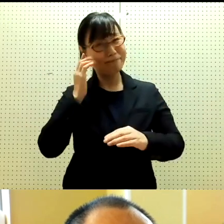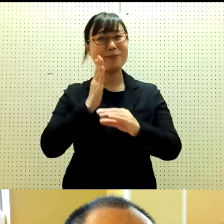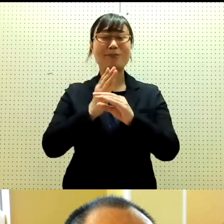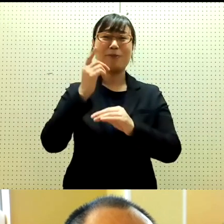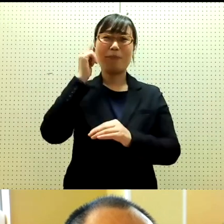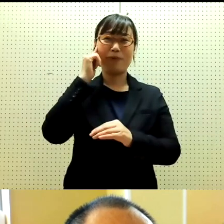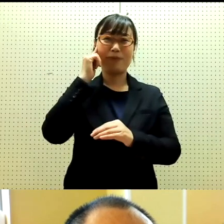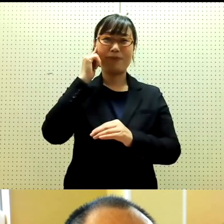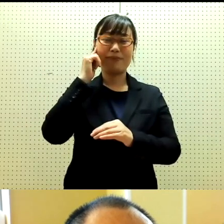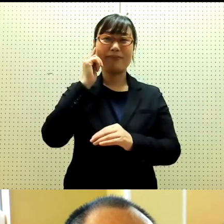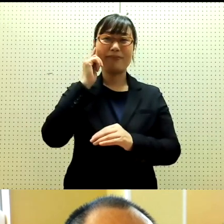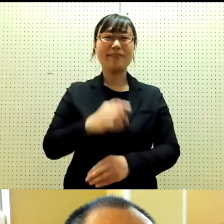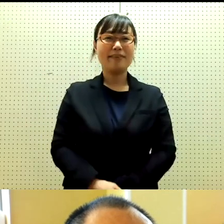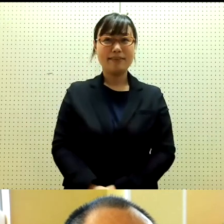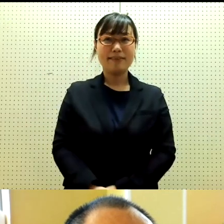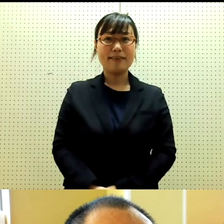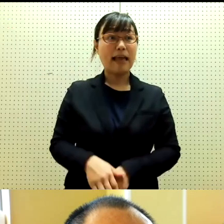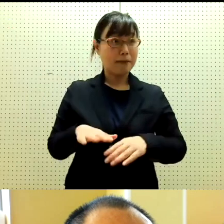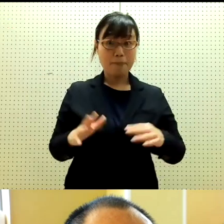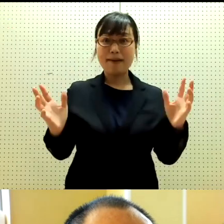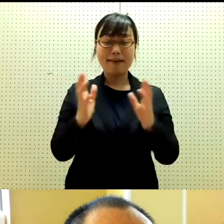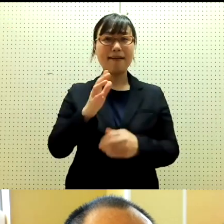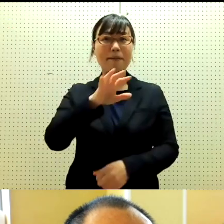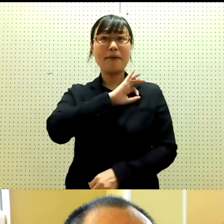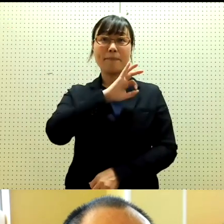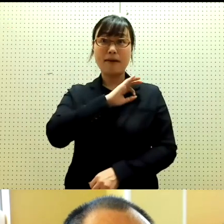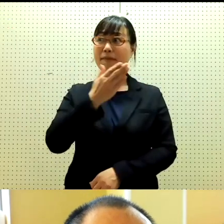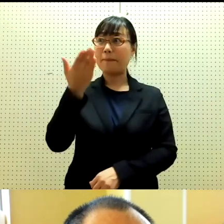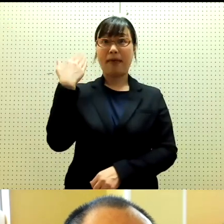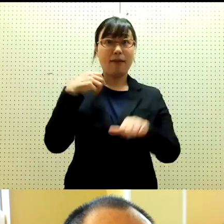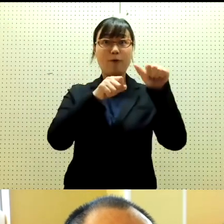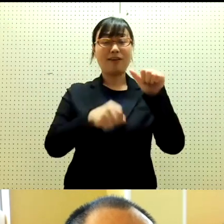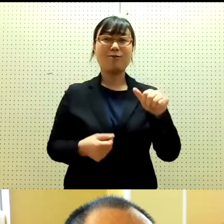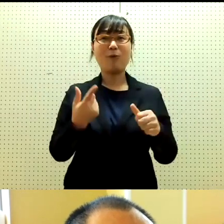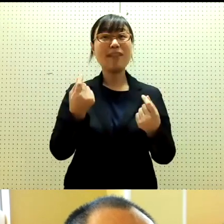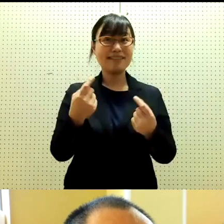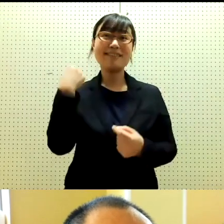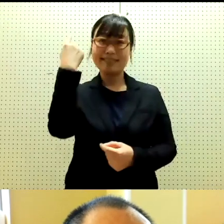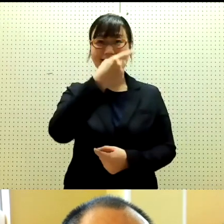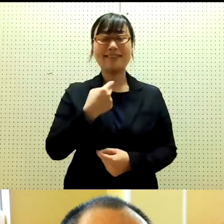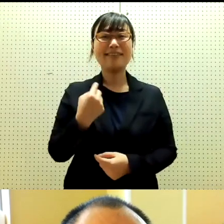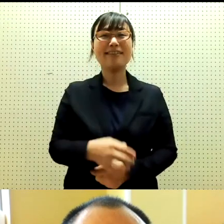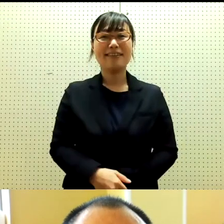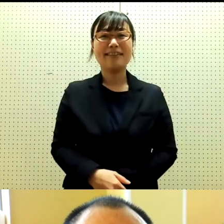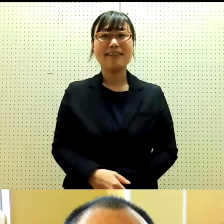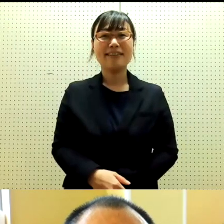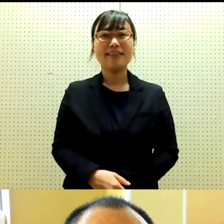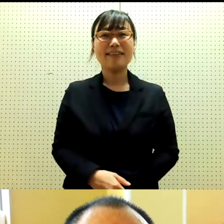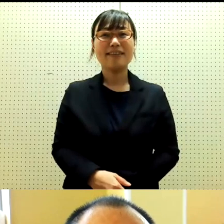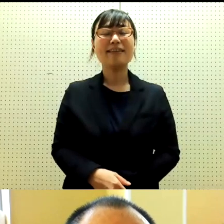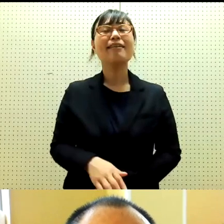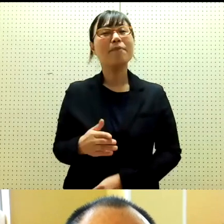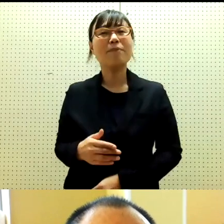ますが、その時には全くこれから始めますよっていう話しかできなくて、そしたら他の皆さん聞いてる方